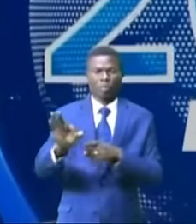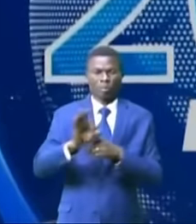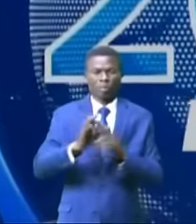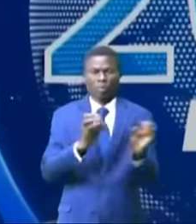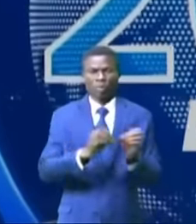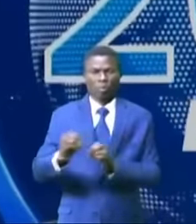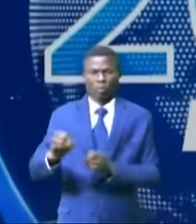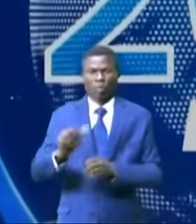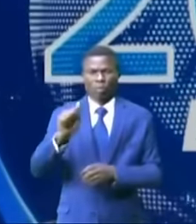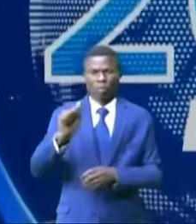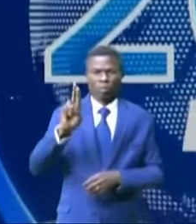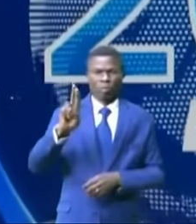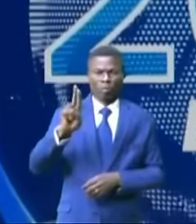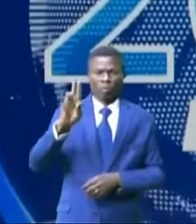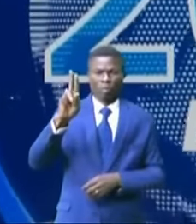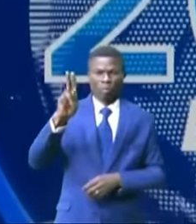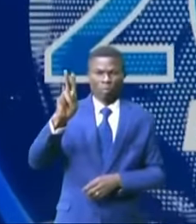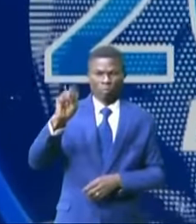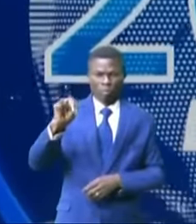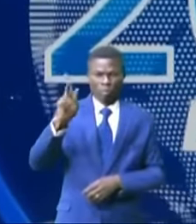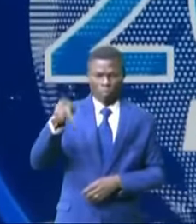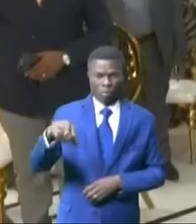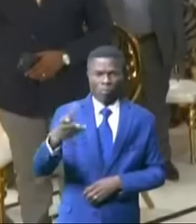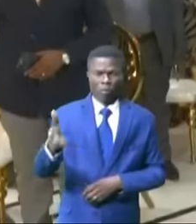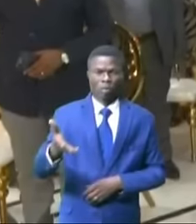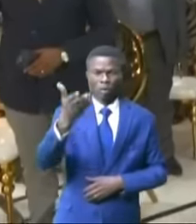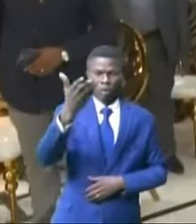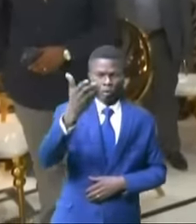par l'ARMP. Rikin Zuziloya Mayuel.